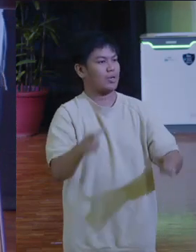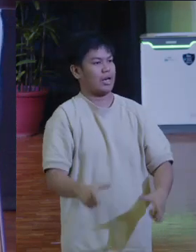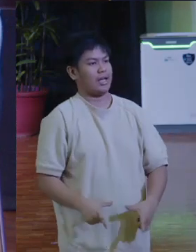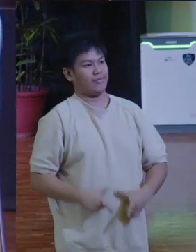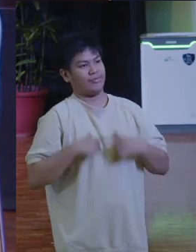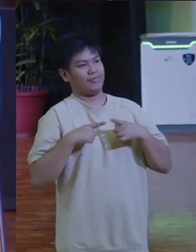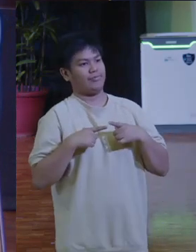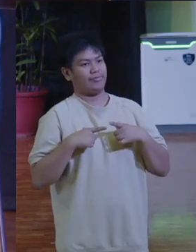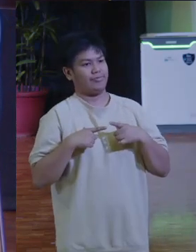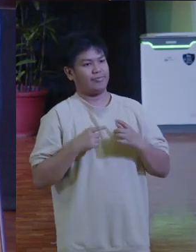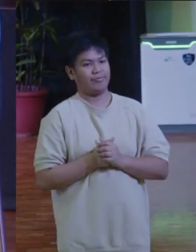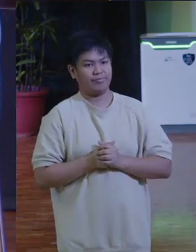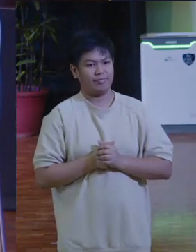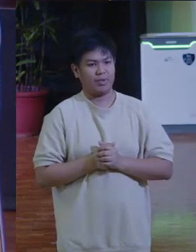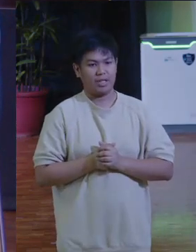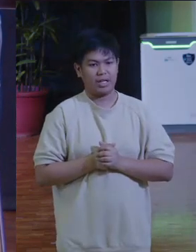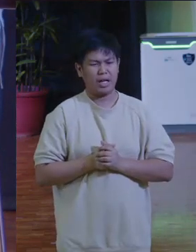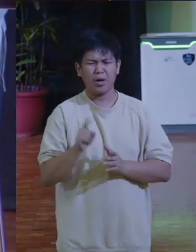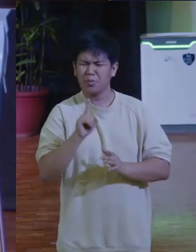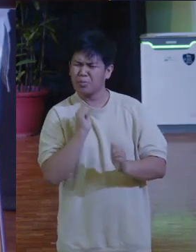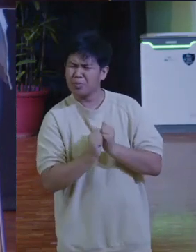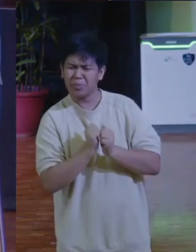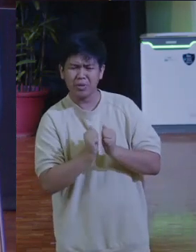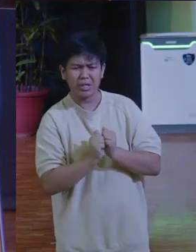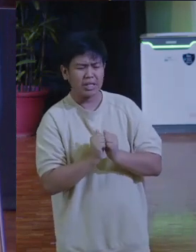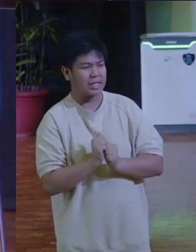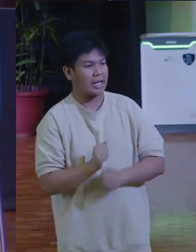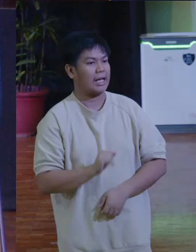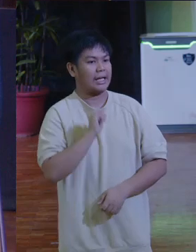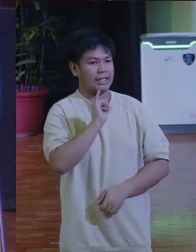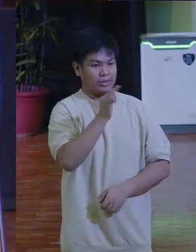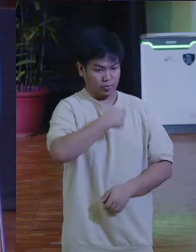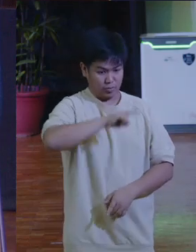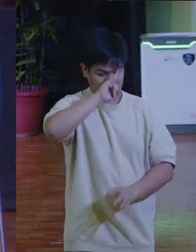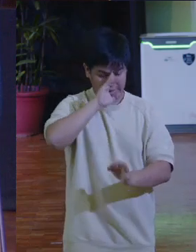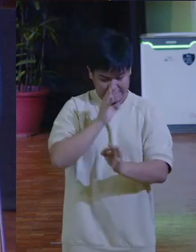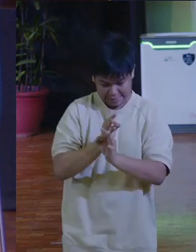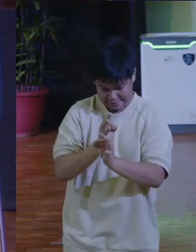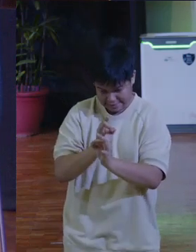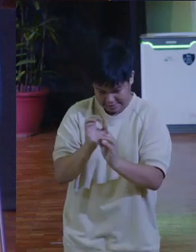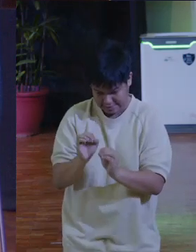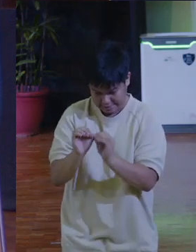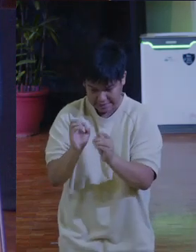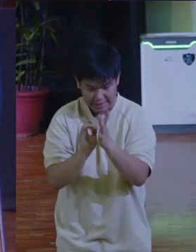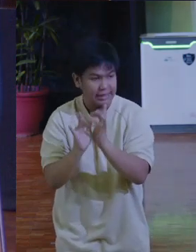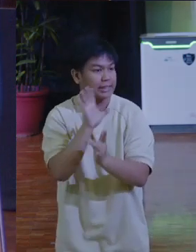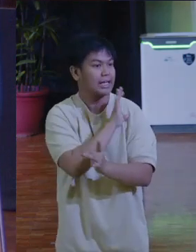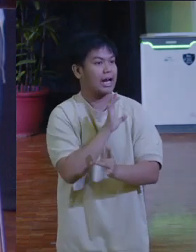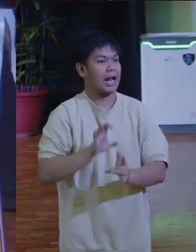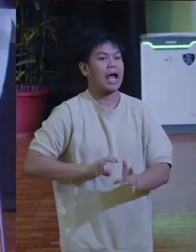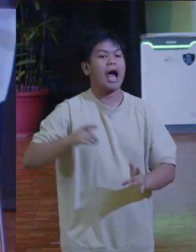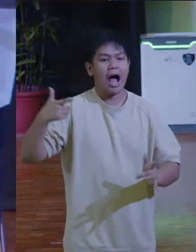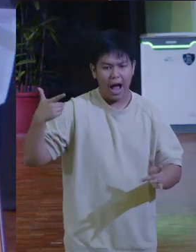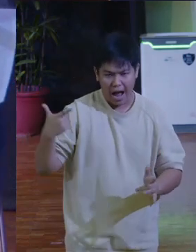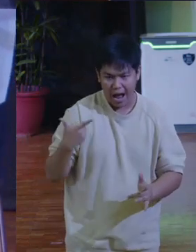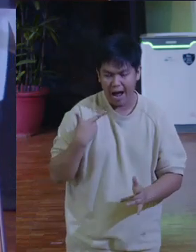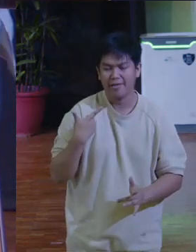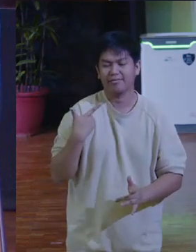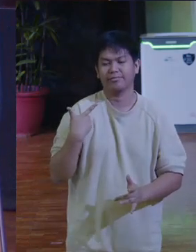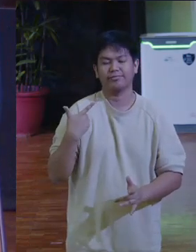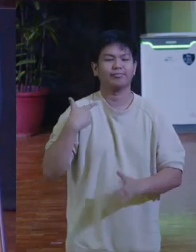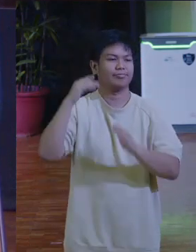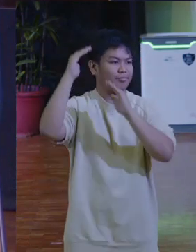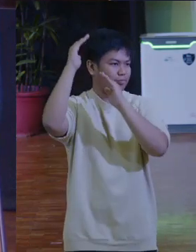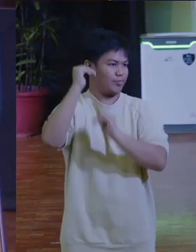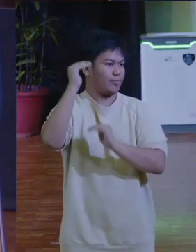life. Sa ating pananampalatayang Kristiyano, mayroon pong pagkakataon